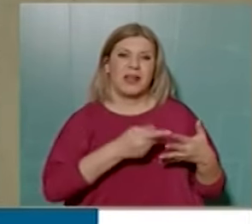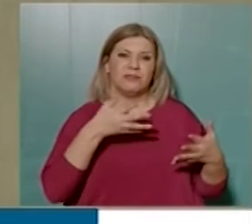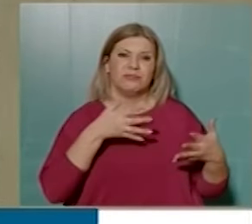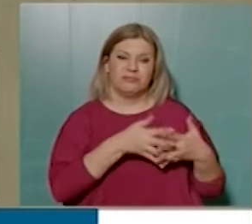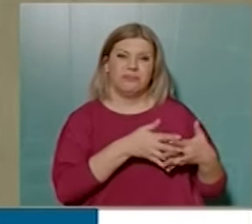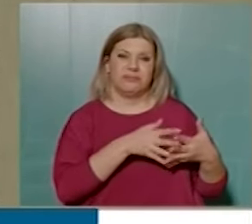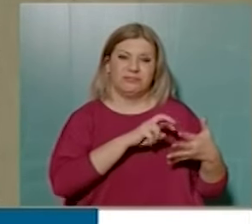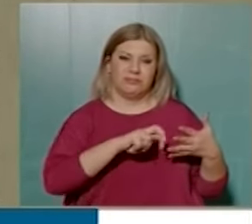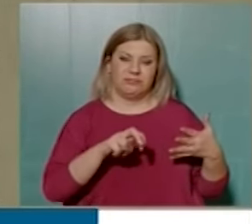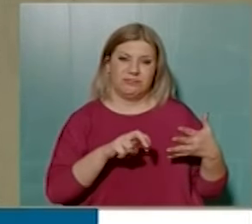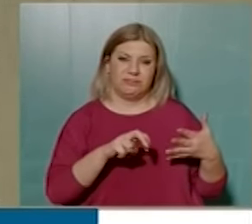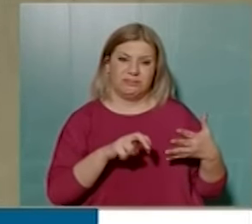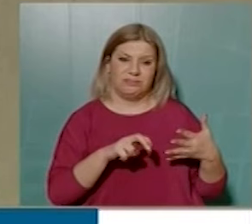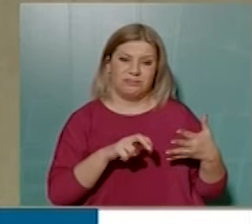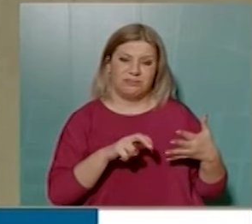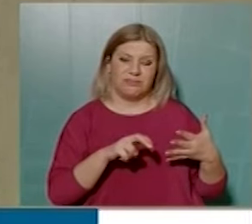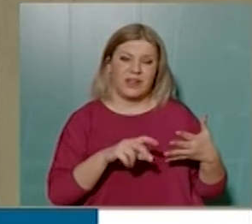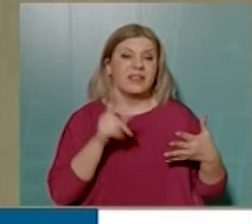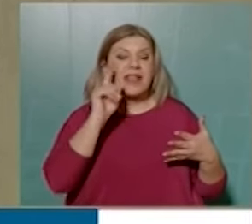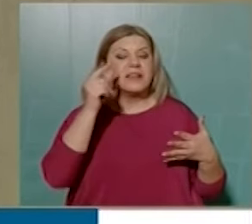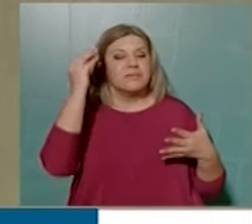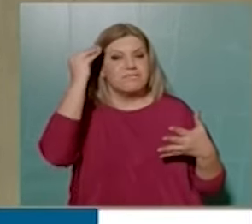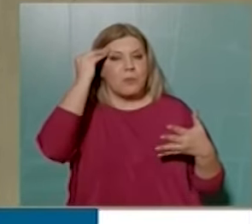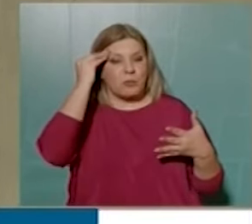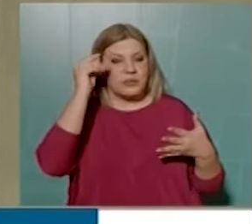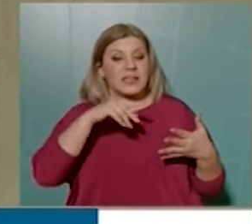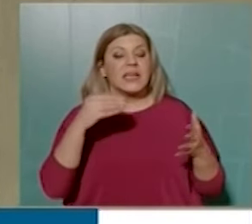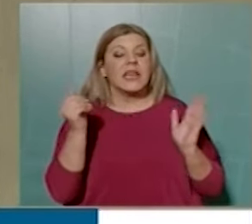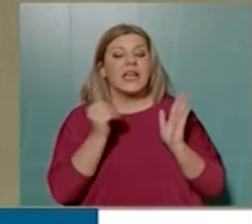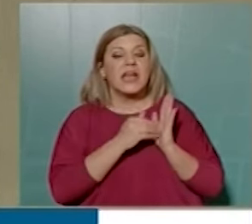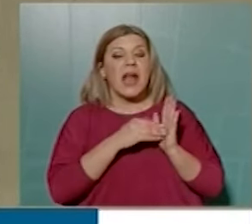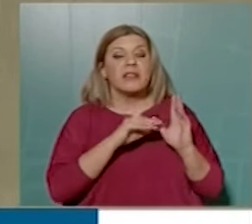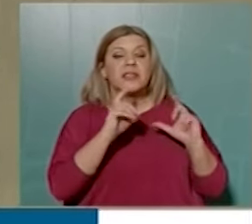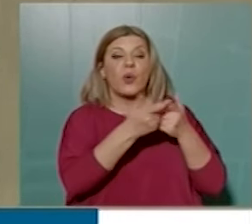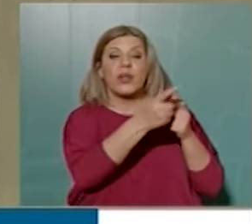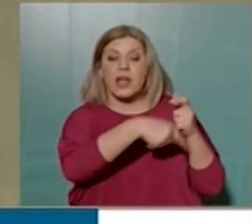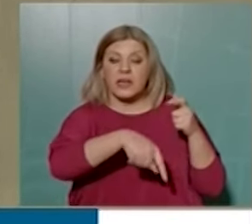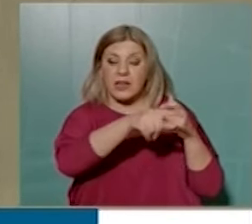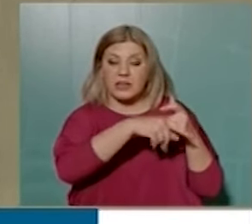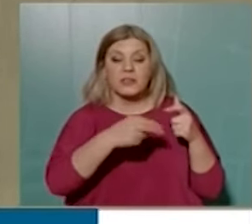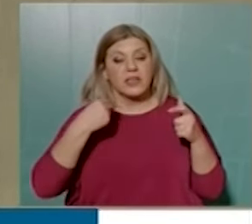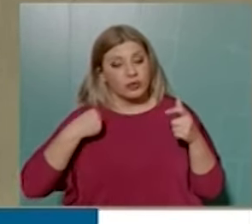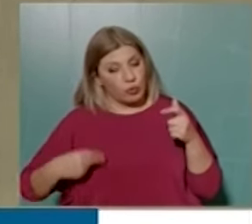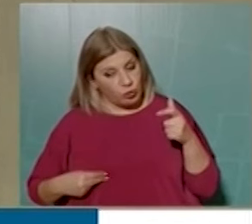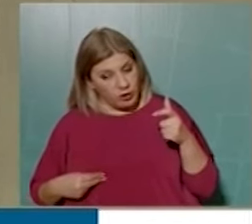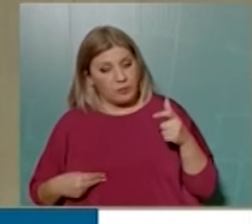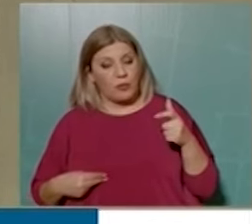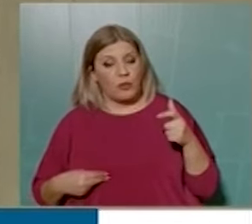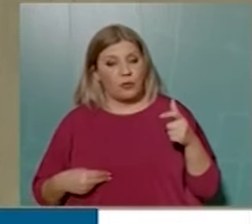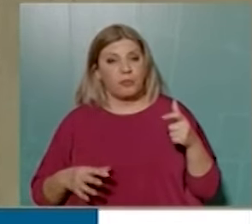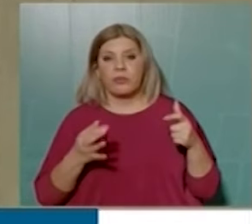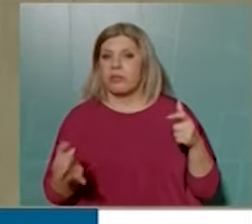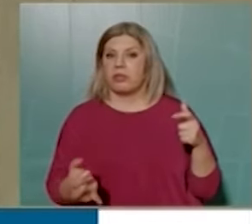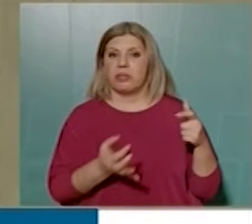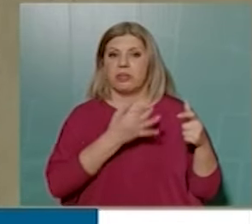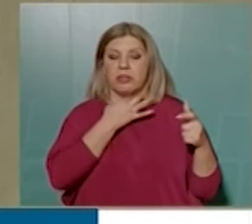πληρώνουμε όλοι δεν παίρνετε υπόψη σας ότι είναι χιλιάδες οι λαϊκές οικογένειες και στο δήμο μας που αδυνατούν